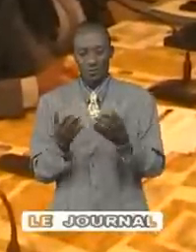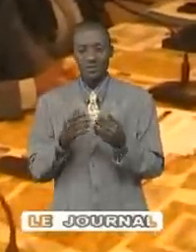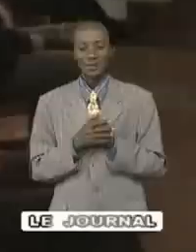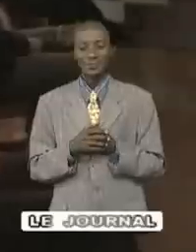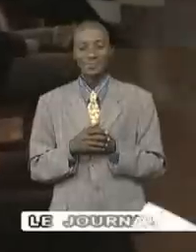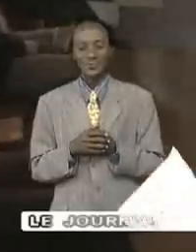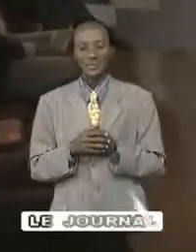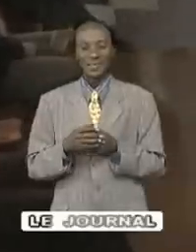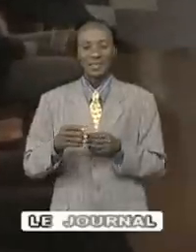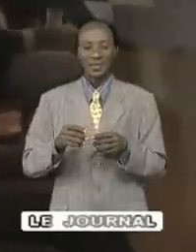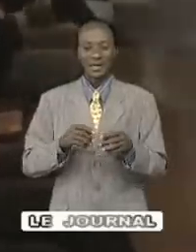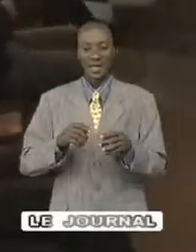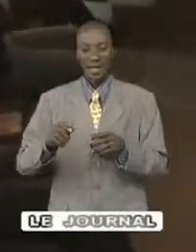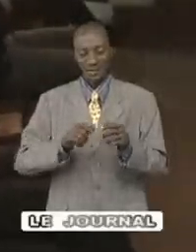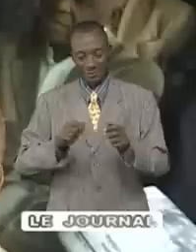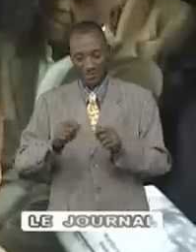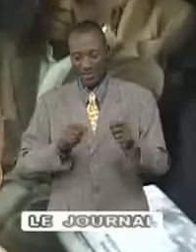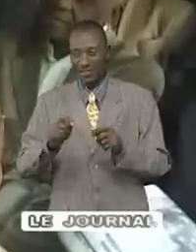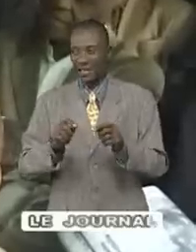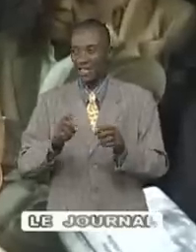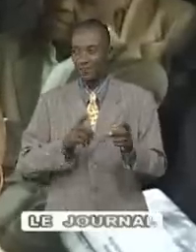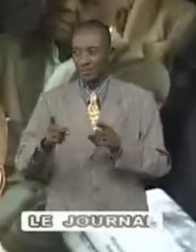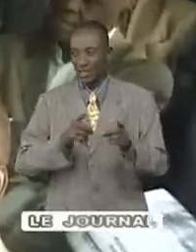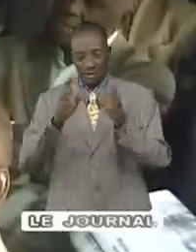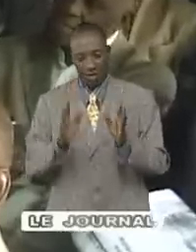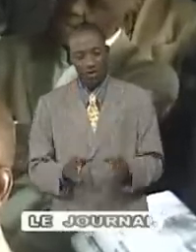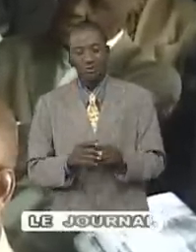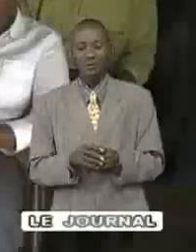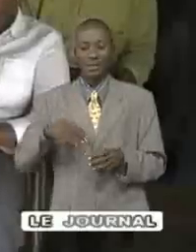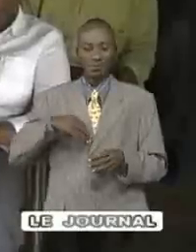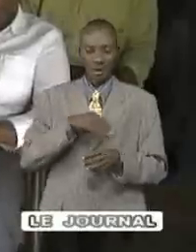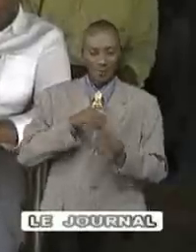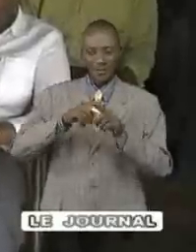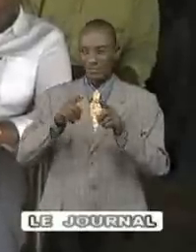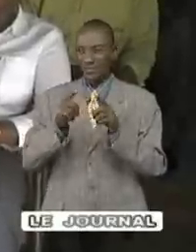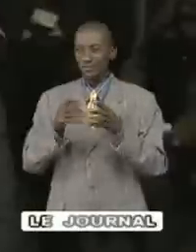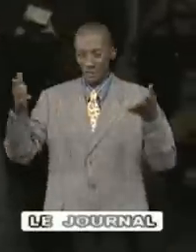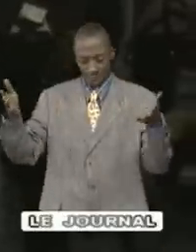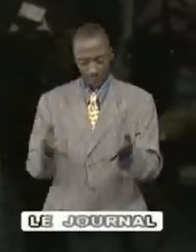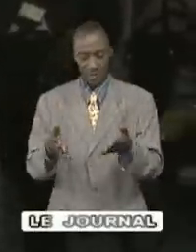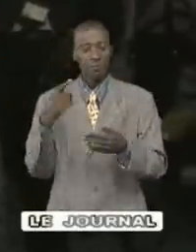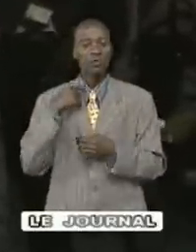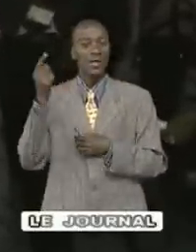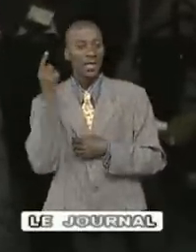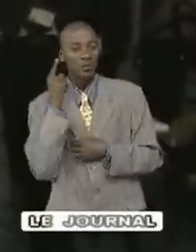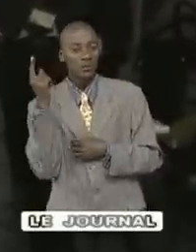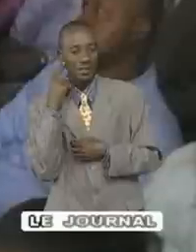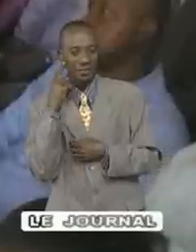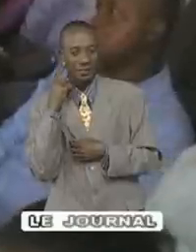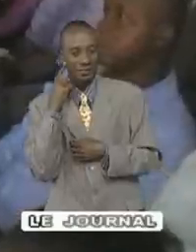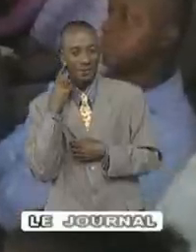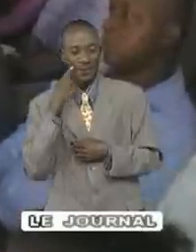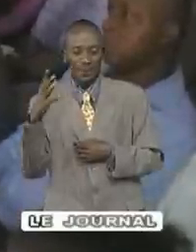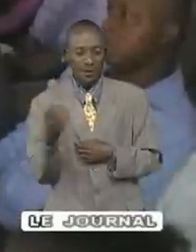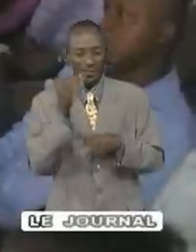des administrateurs, des cadres et agents de cette entreprise ont été conviés à partager l'information afin d'arrêter des stratégies pour